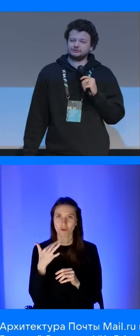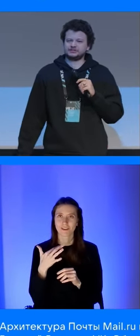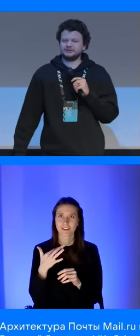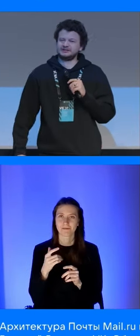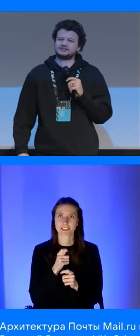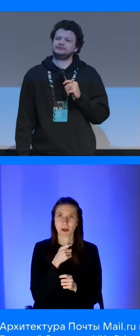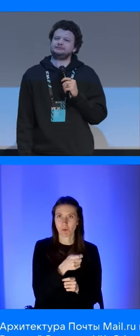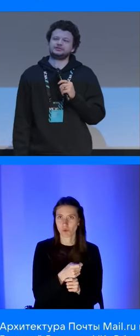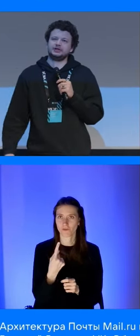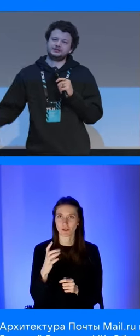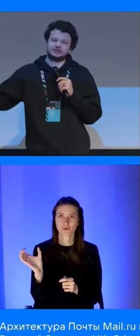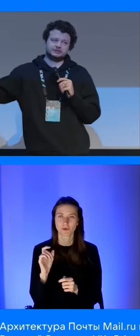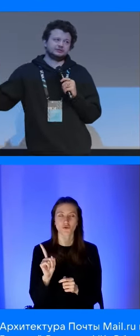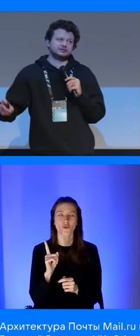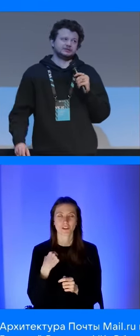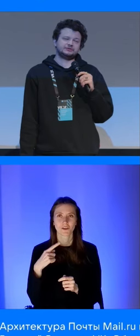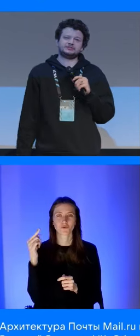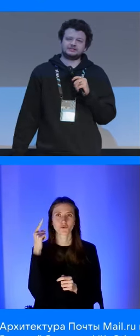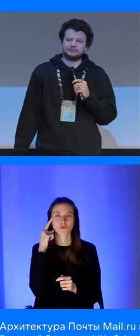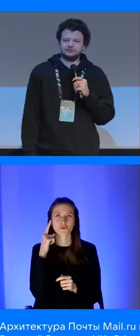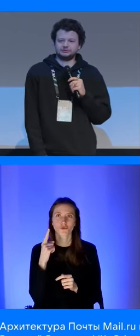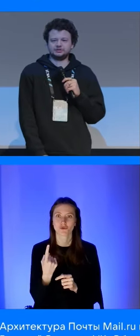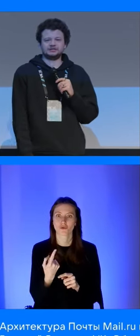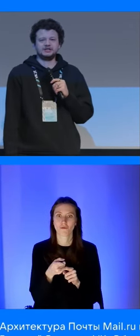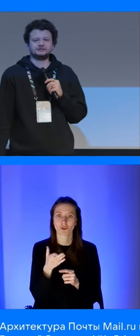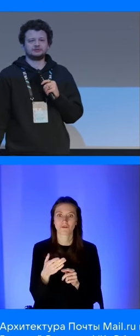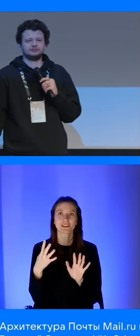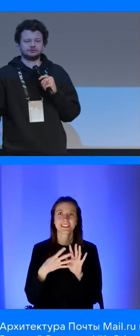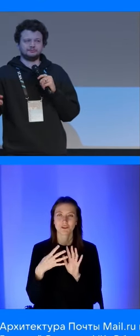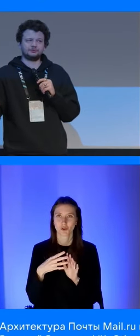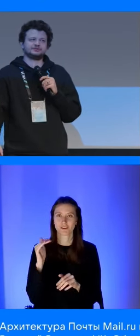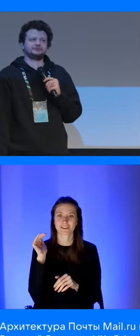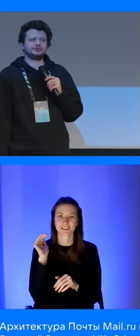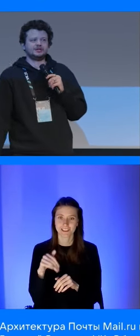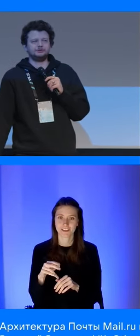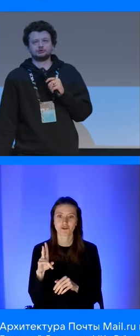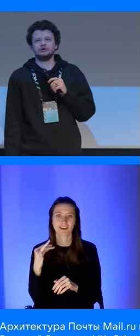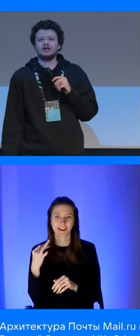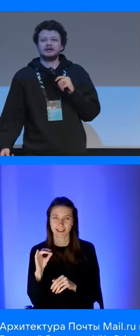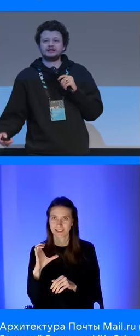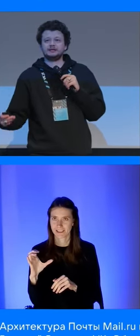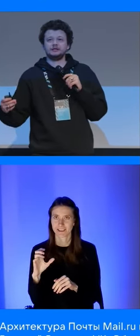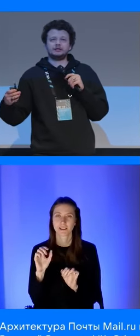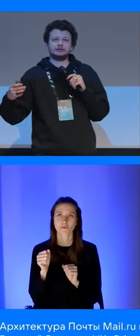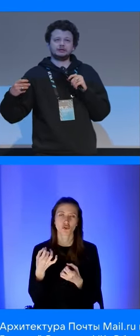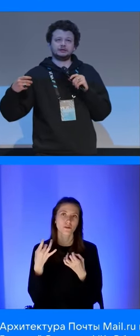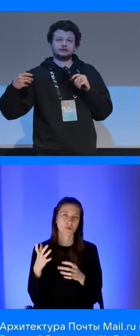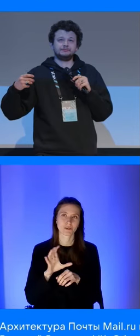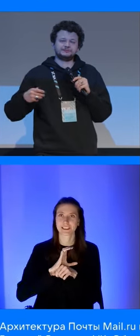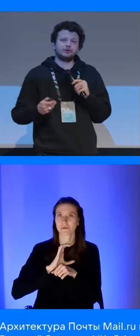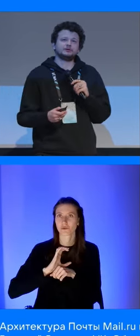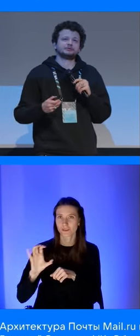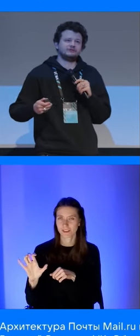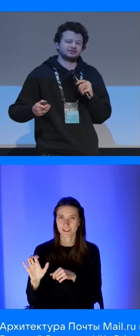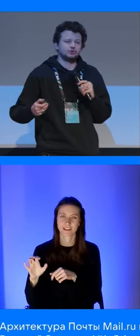считаю, что в нашем проекте самое впечатляющее — это вот это. Это вот те самые 90 тысяч тест-кейсов, которые можно просто запустить на API-шку и